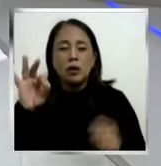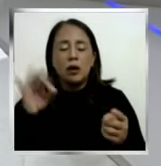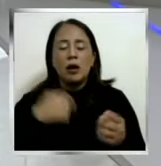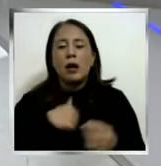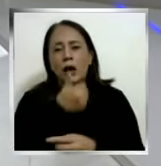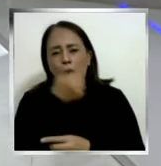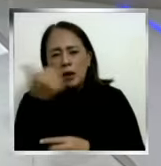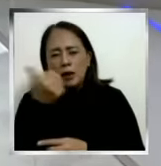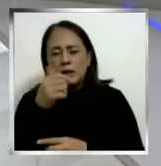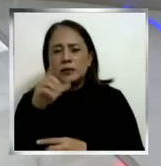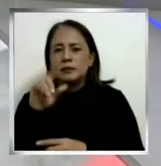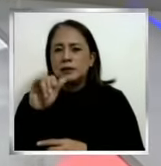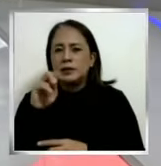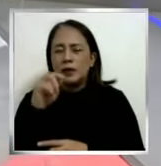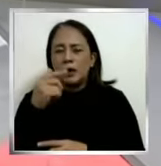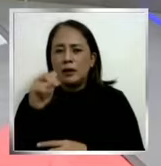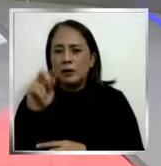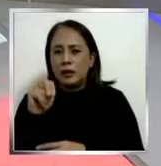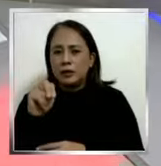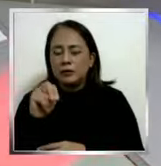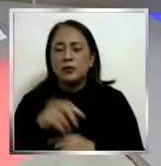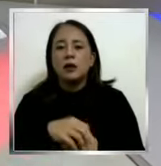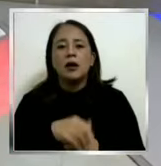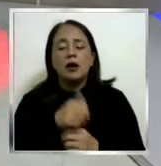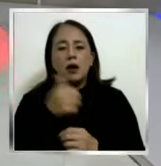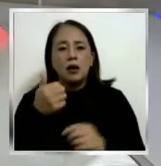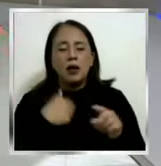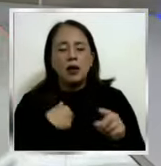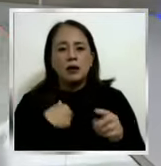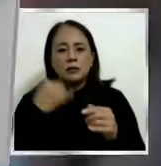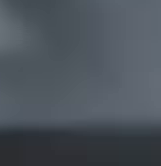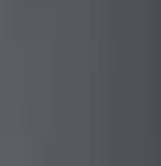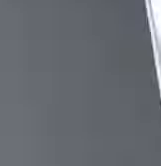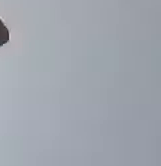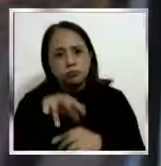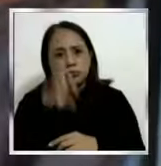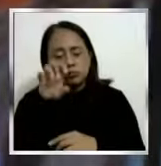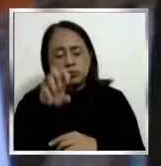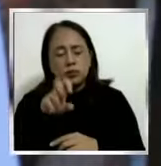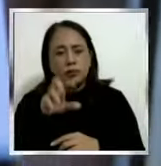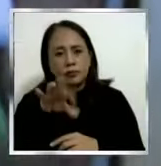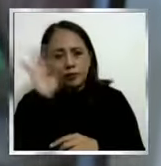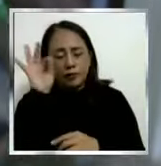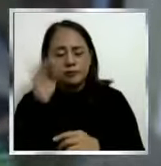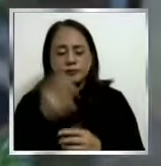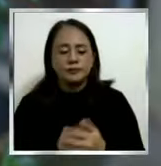nesting site ng Mindanao Trishu ang muling natuklasan.